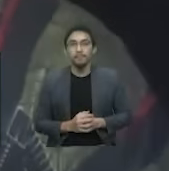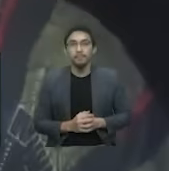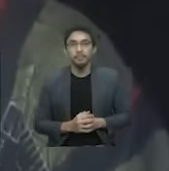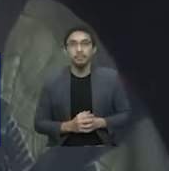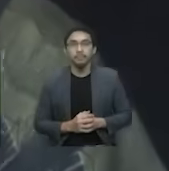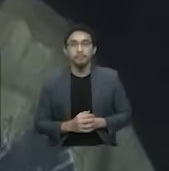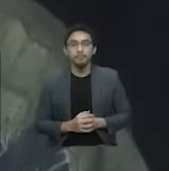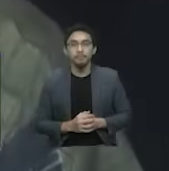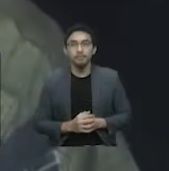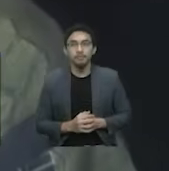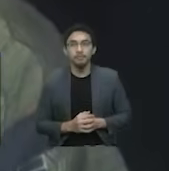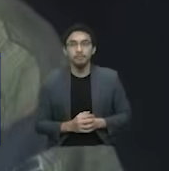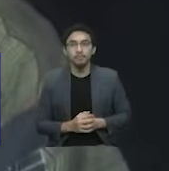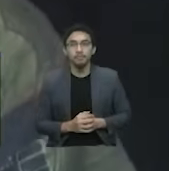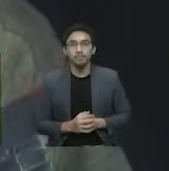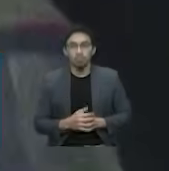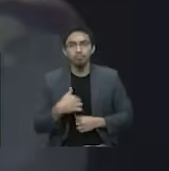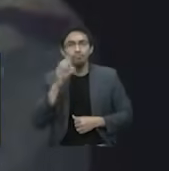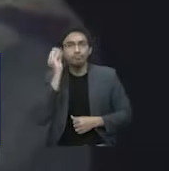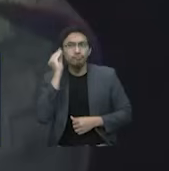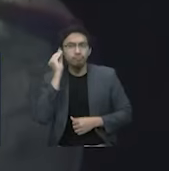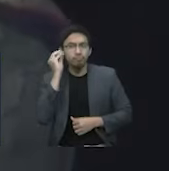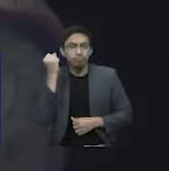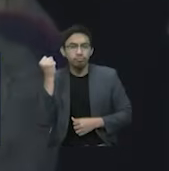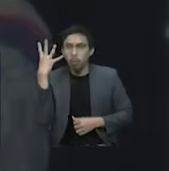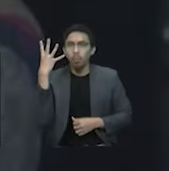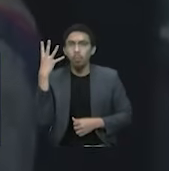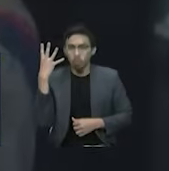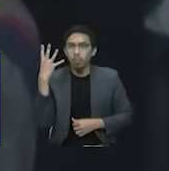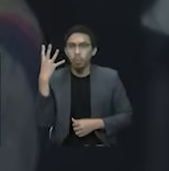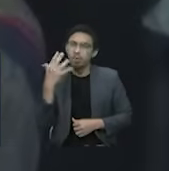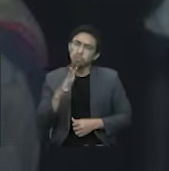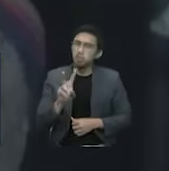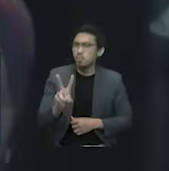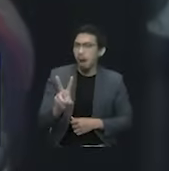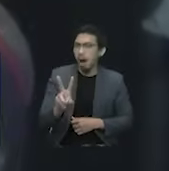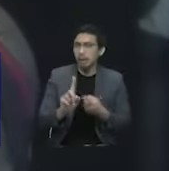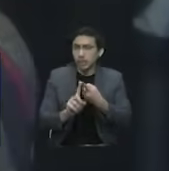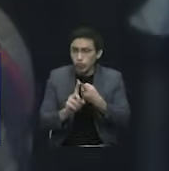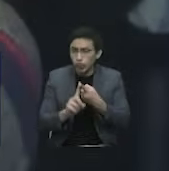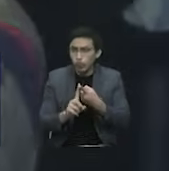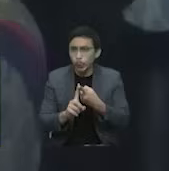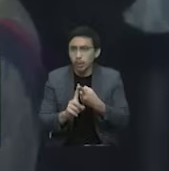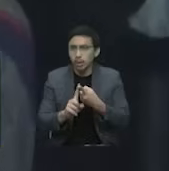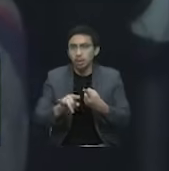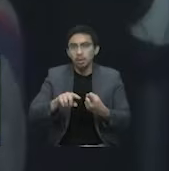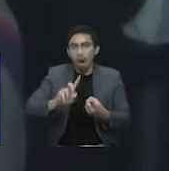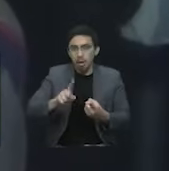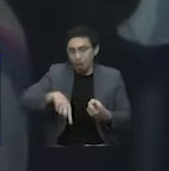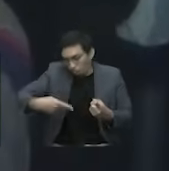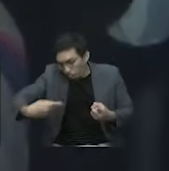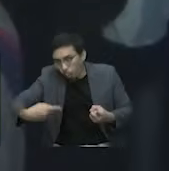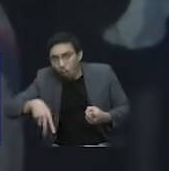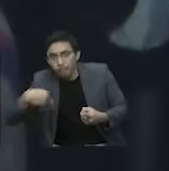Pas dengar meledakan itu 2 yang loncat di belakang sana, 1 sempat muter dulu di sini ya,